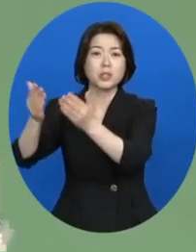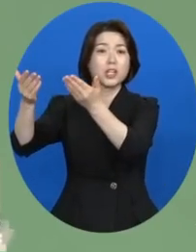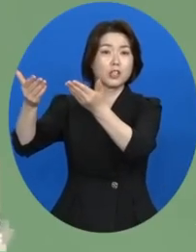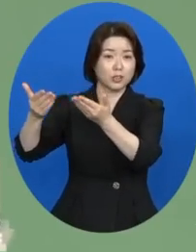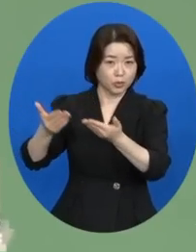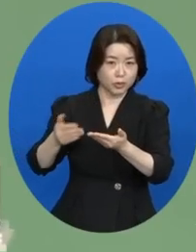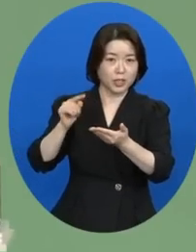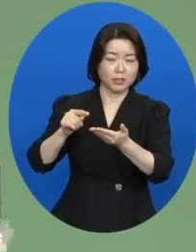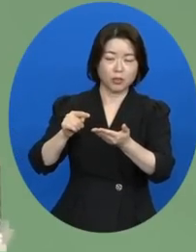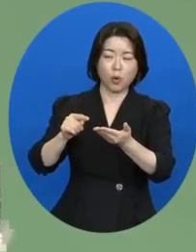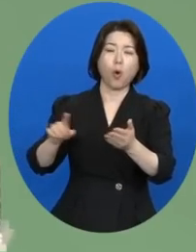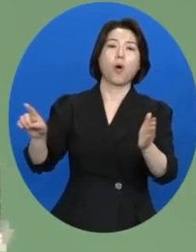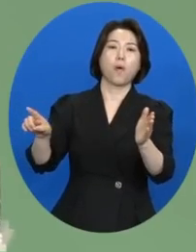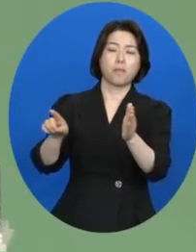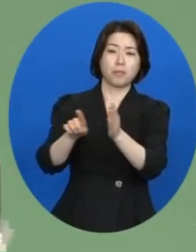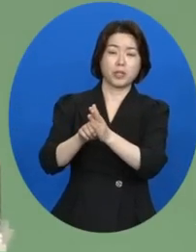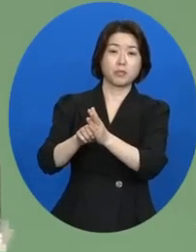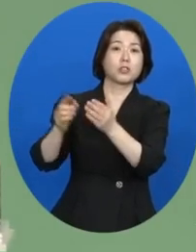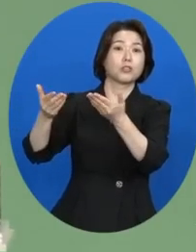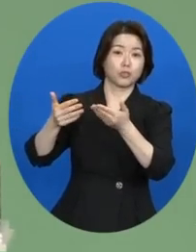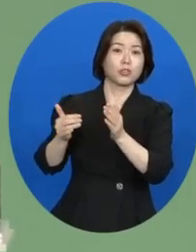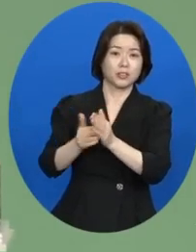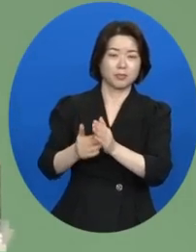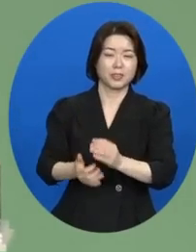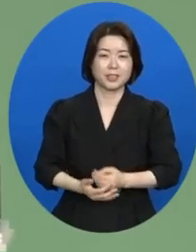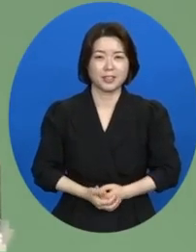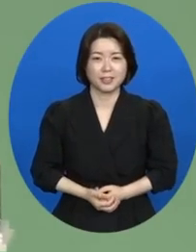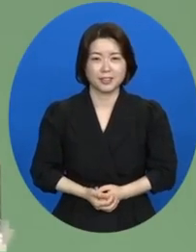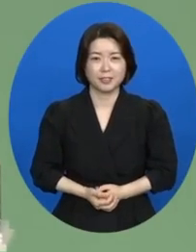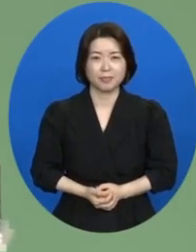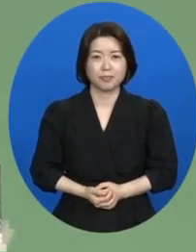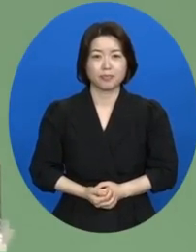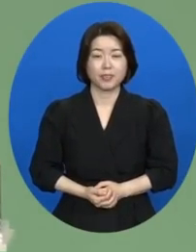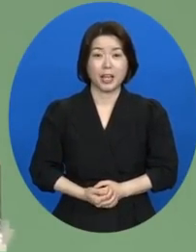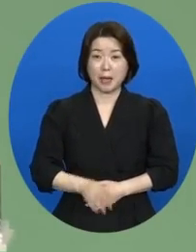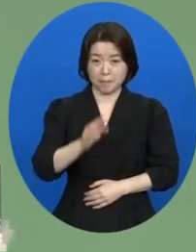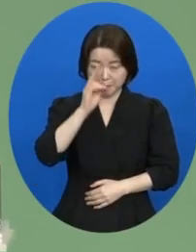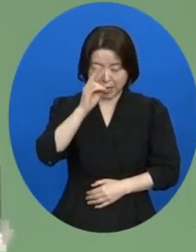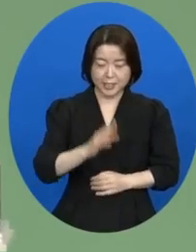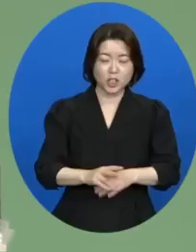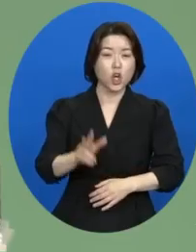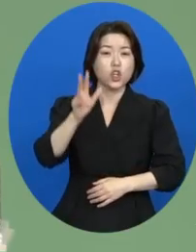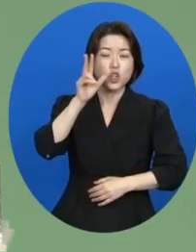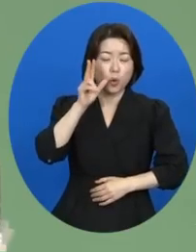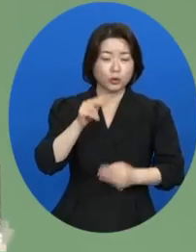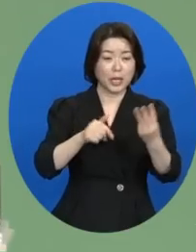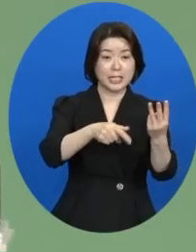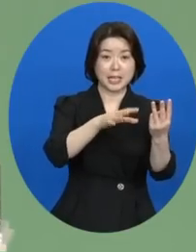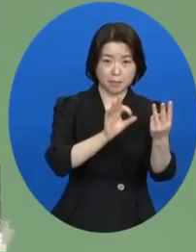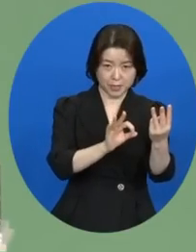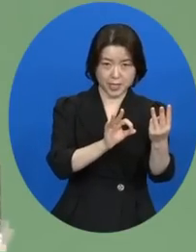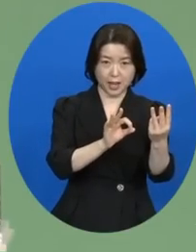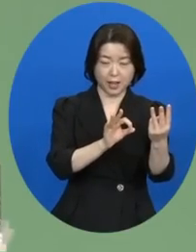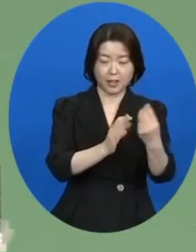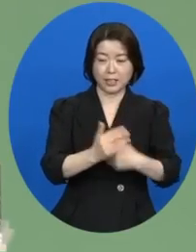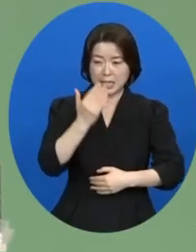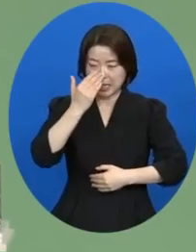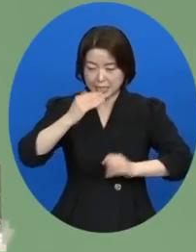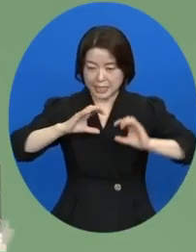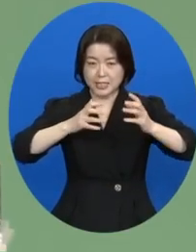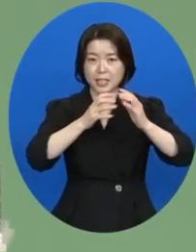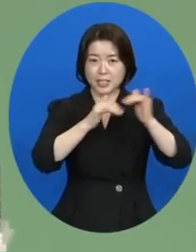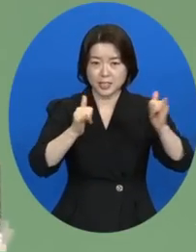것이라는 믿음을 가지게 하셨습니다. 마치 여호수아 3장 이스라엘